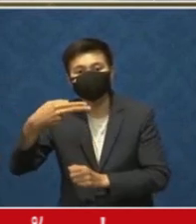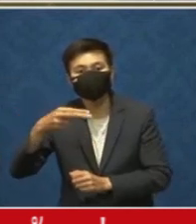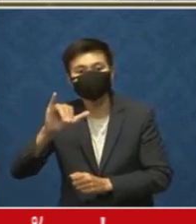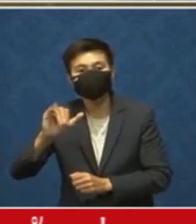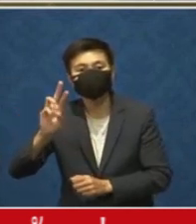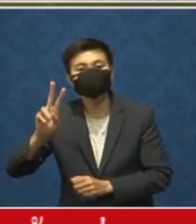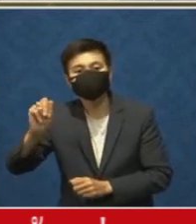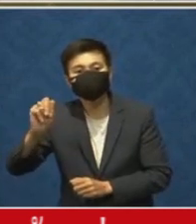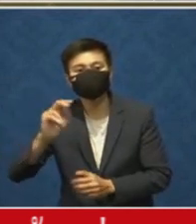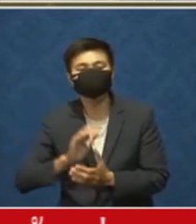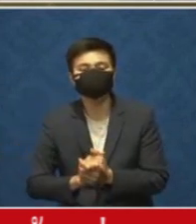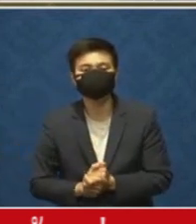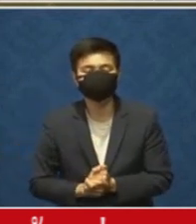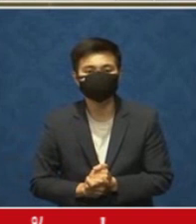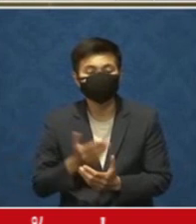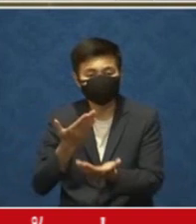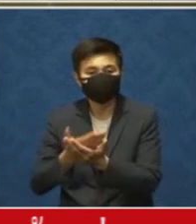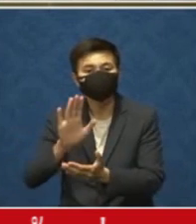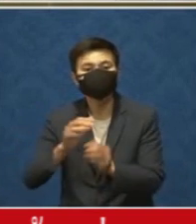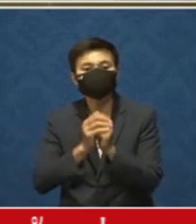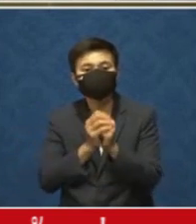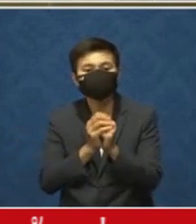ครับแล้วก็มีภาษีมูลค่าเ